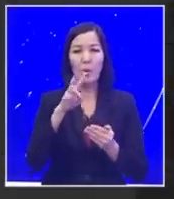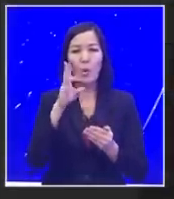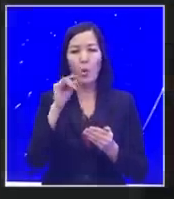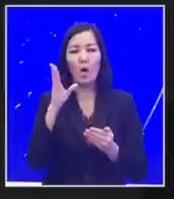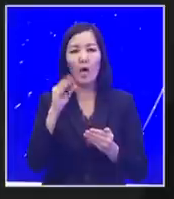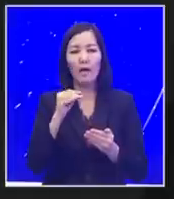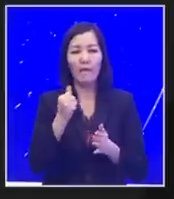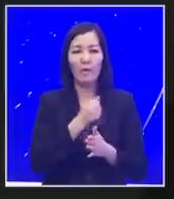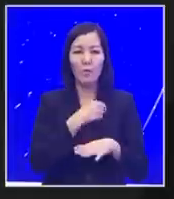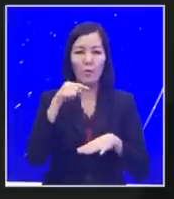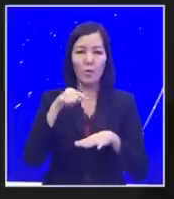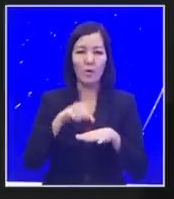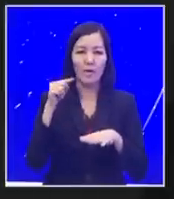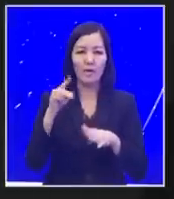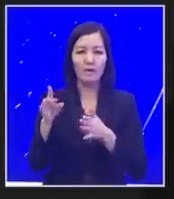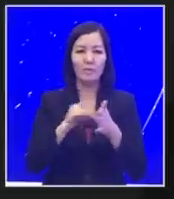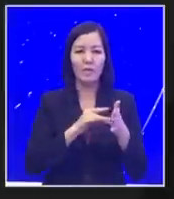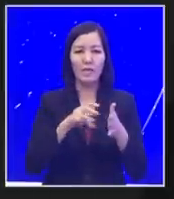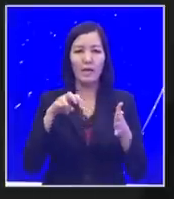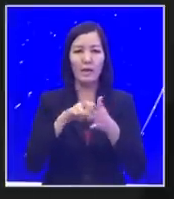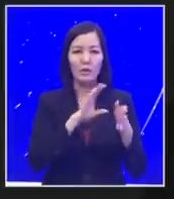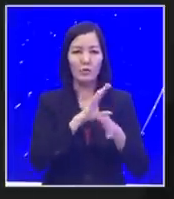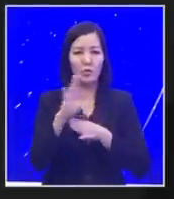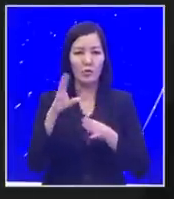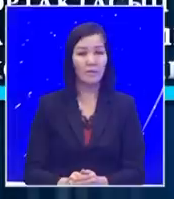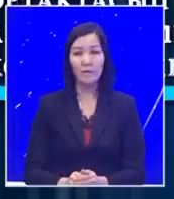көңіл айтып жақындарына жедел хат жолдады.